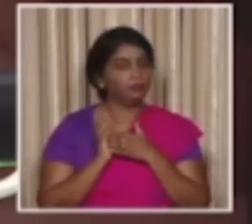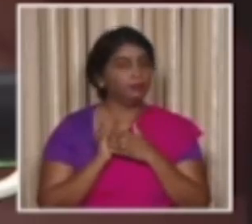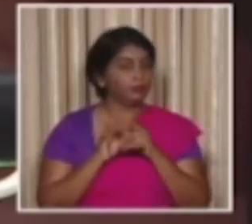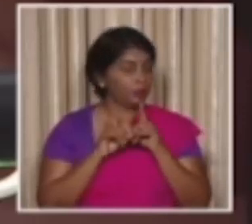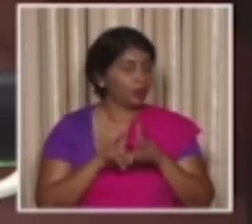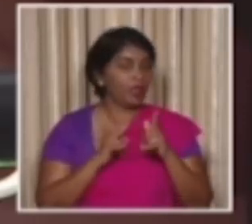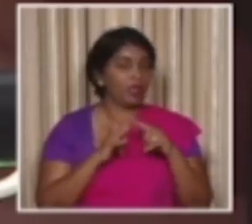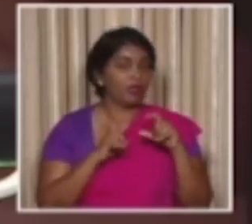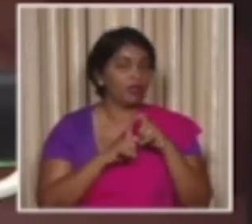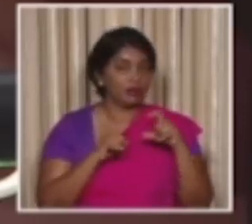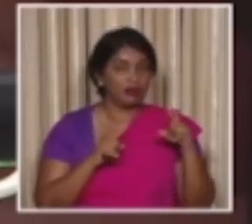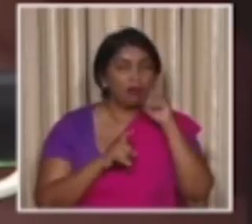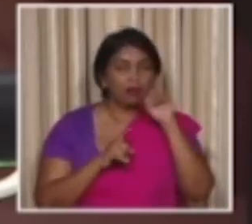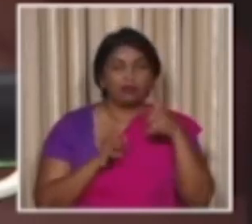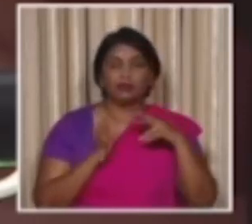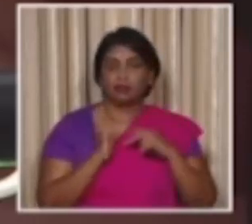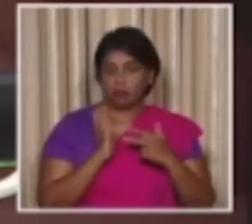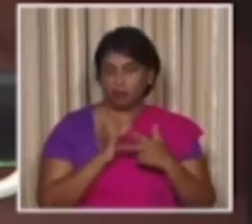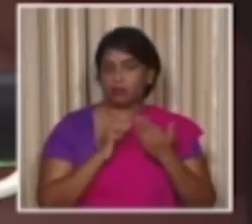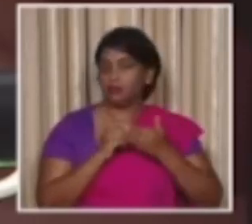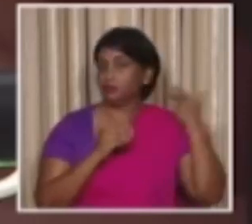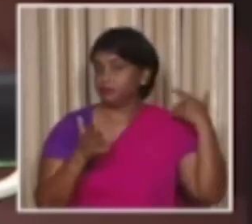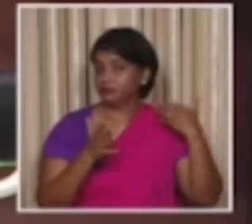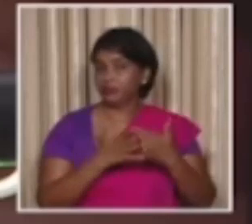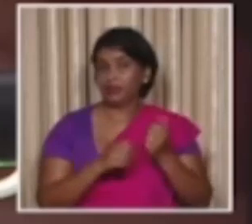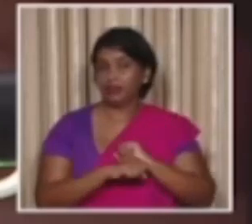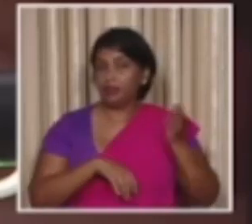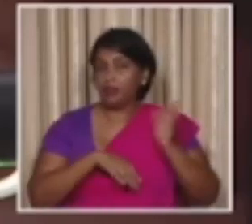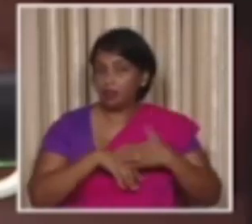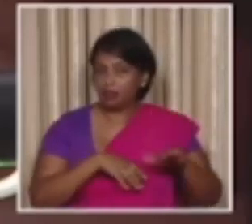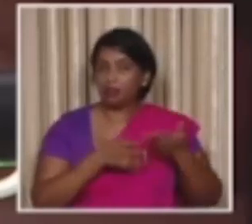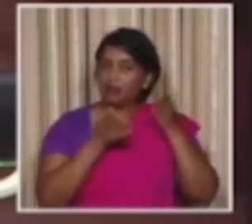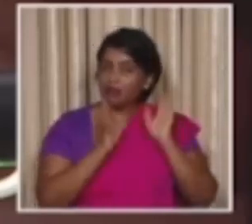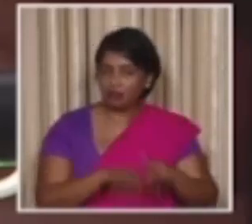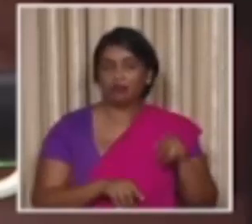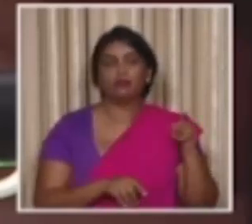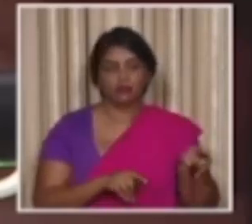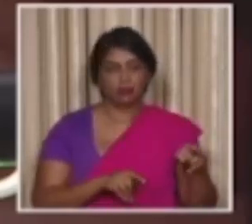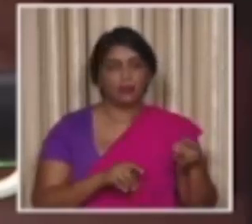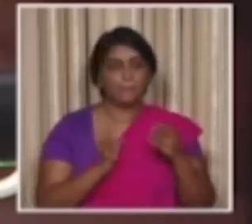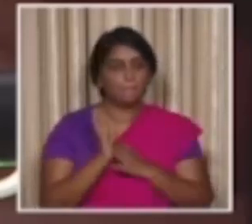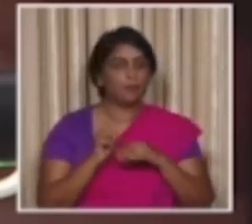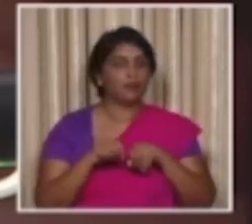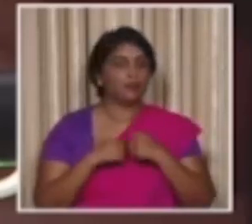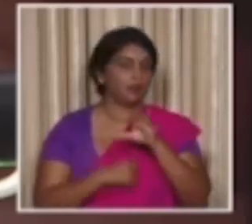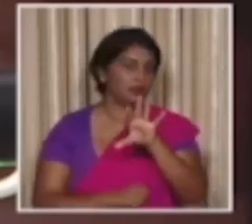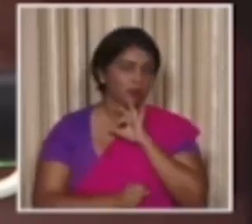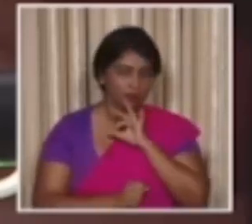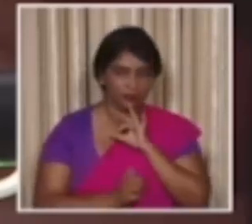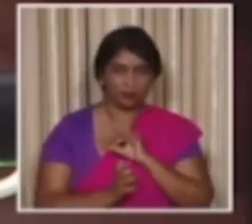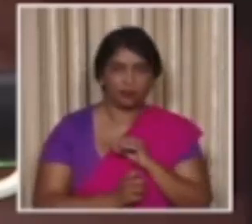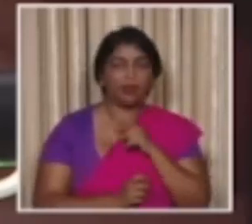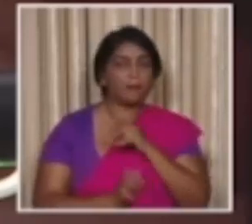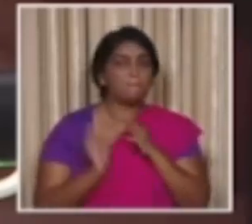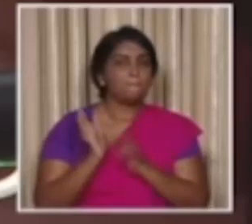පදනම් හැඳුනුම්පත් ව්‍යාපෘතියක් වොන් සතුව දීර්ඝ කාලයක් නොපැතීම තෙන් සාධක මත අවසානයේදී මෙම මැඩ්‍රාස් කියන සමාගම තෝරාගන්න. කවුද